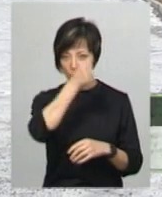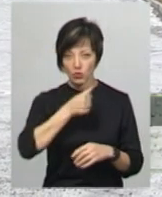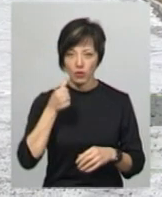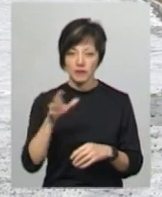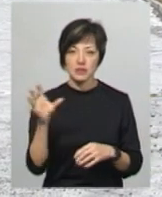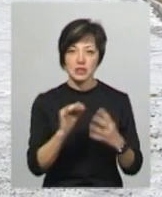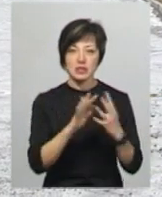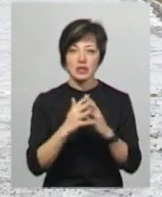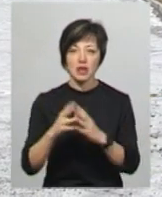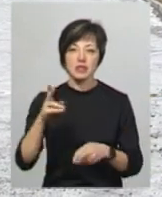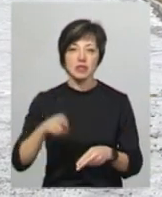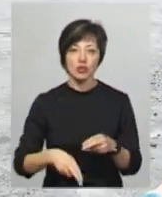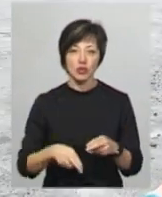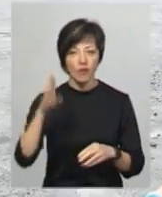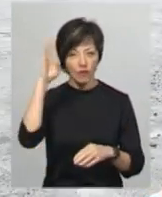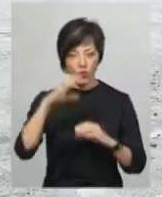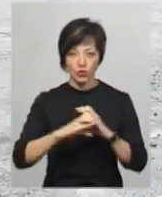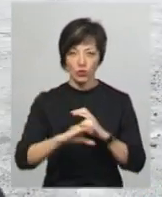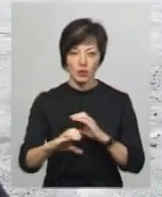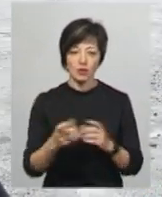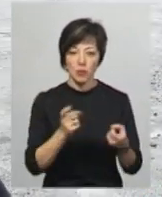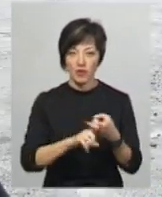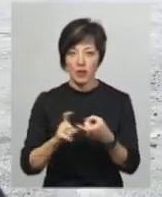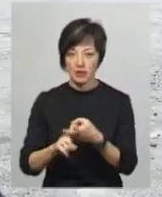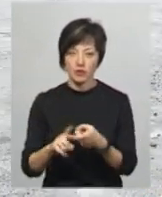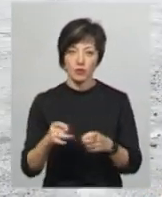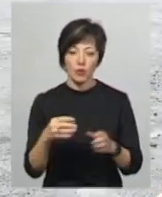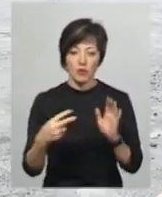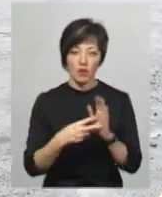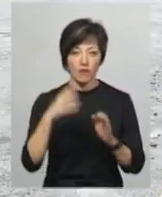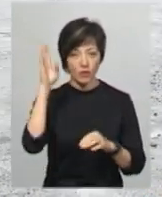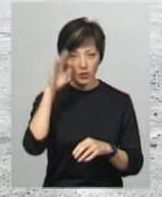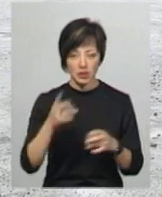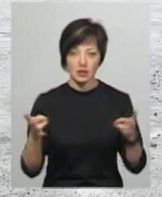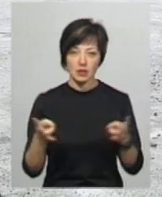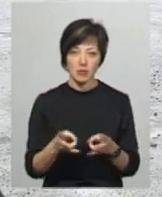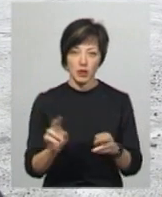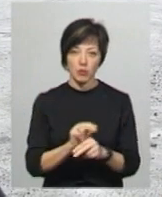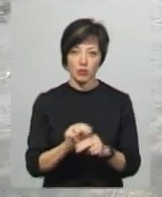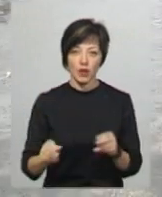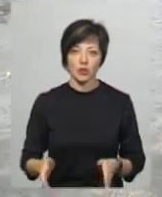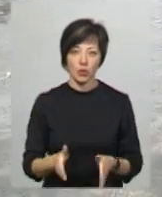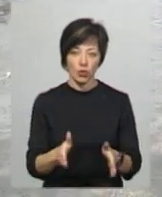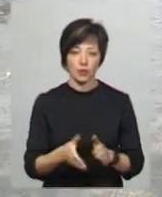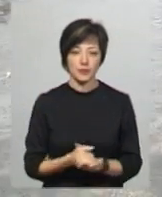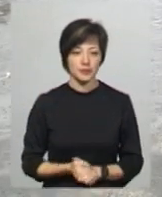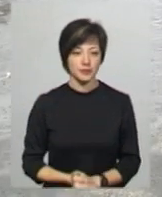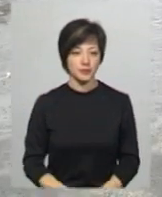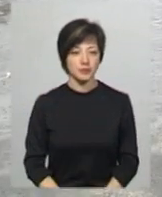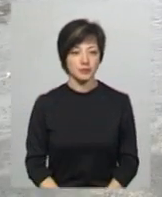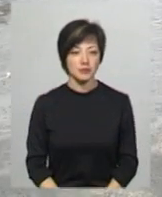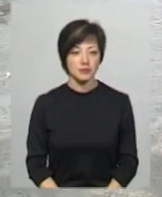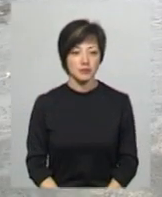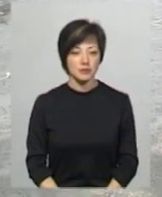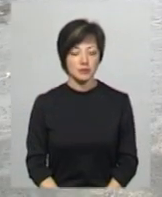майже в всіх селах закінчити водогони. Не здоровим пов'язаних, якщо ведеться вода, то, на жаль, прийдеться після неї і ремонтувати дороги. Світлана Поробок,